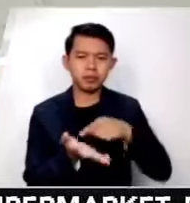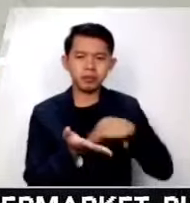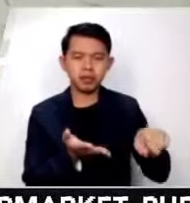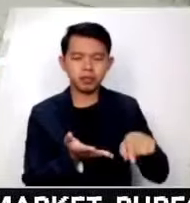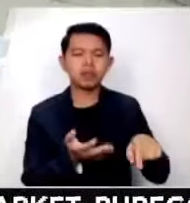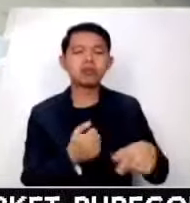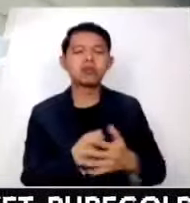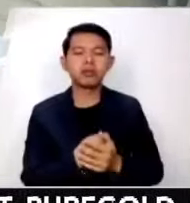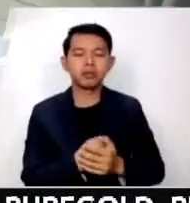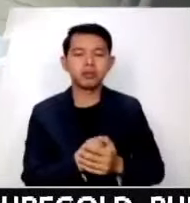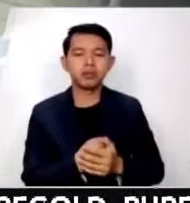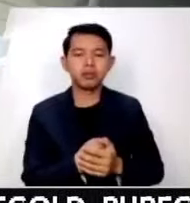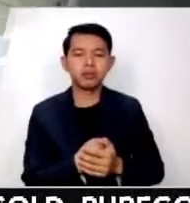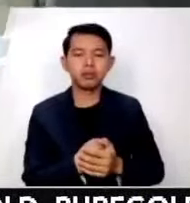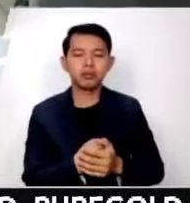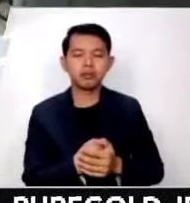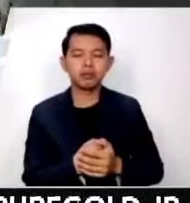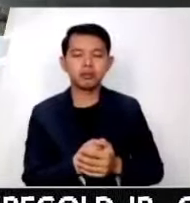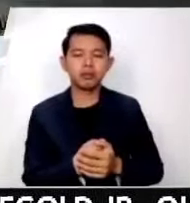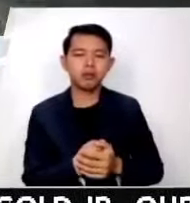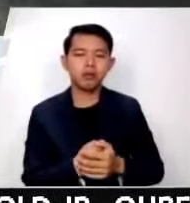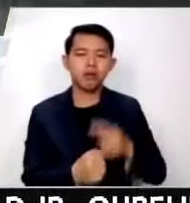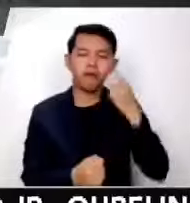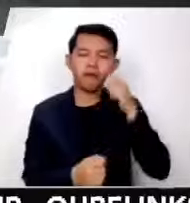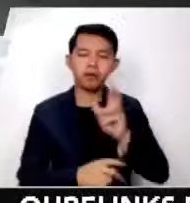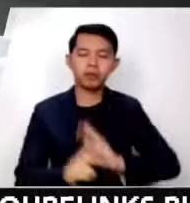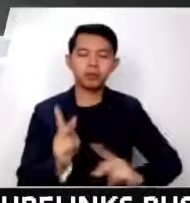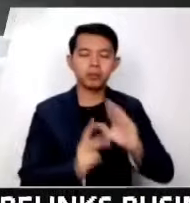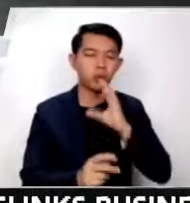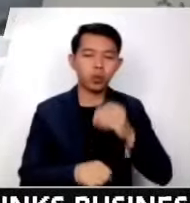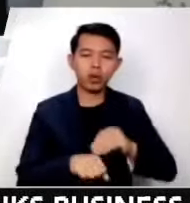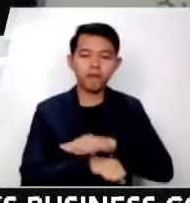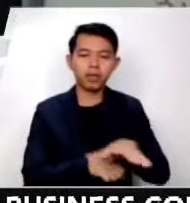at iba't ibang ahensya ng pamahalaan,